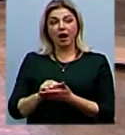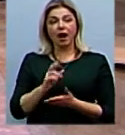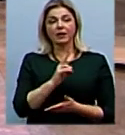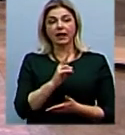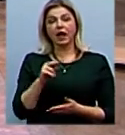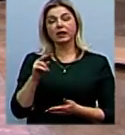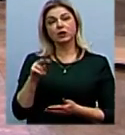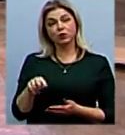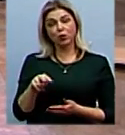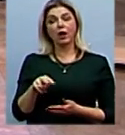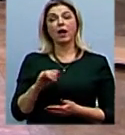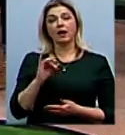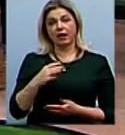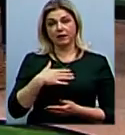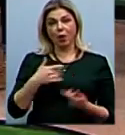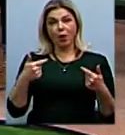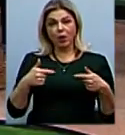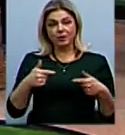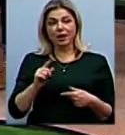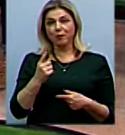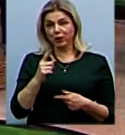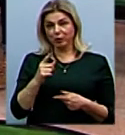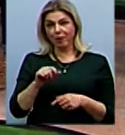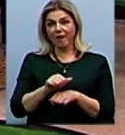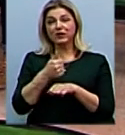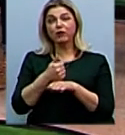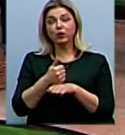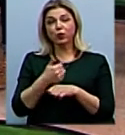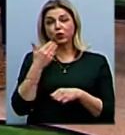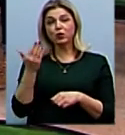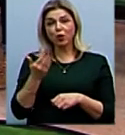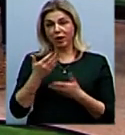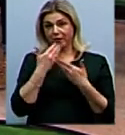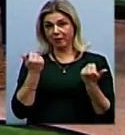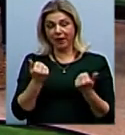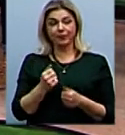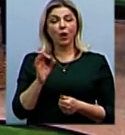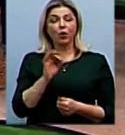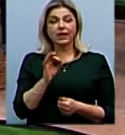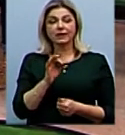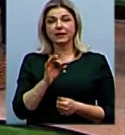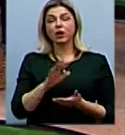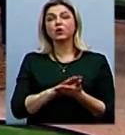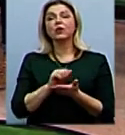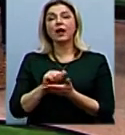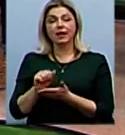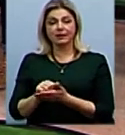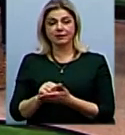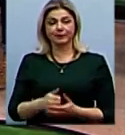І наші гості, оскільки звітуючого немає. Олеся Баранцевич, журналістка Центру журналістських розслідувань.